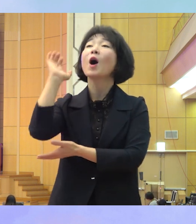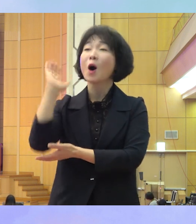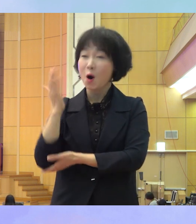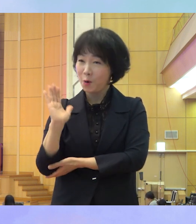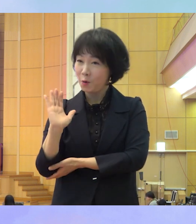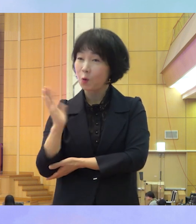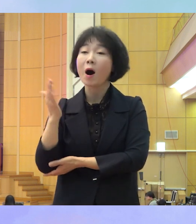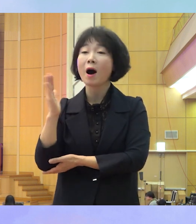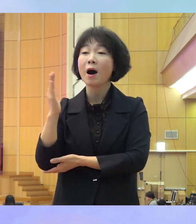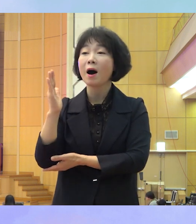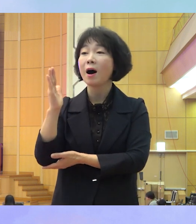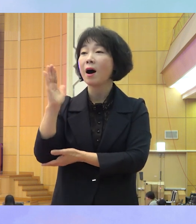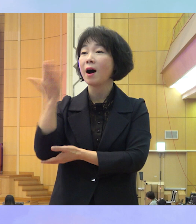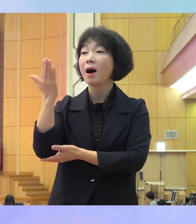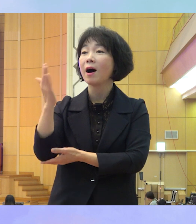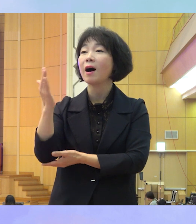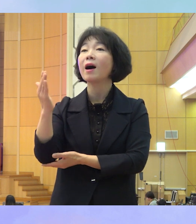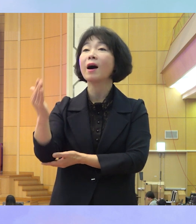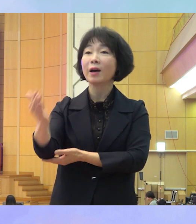영광